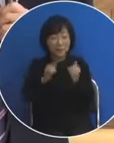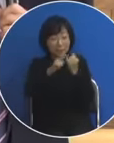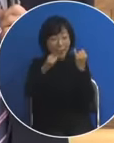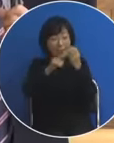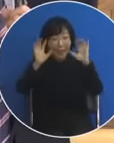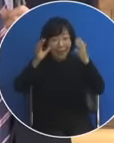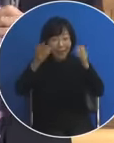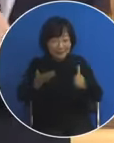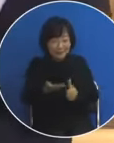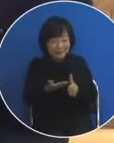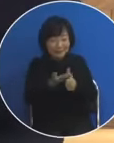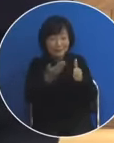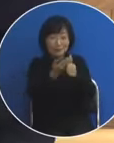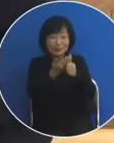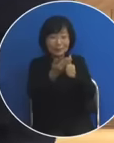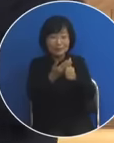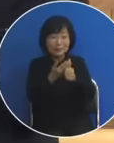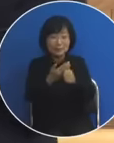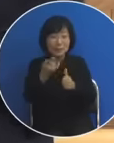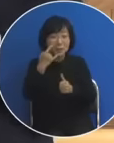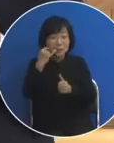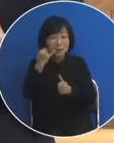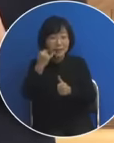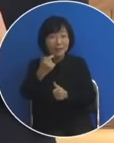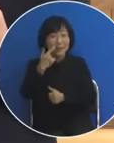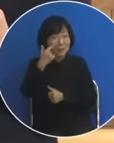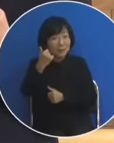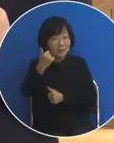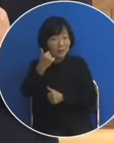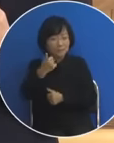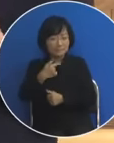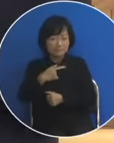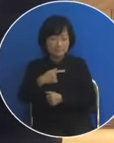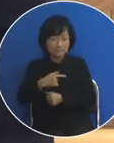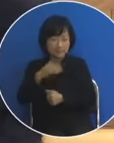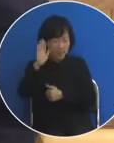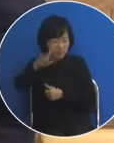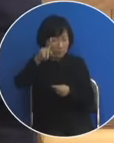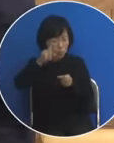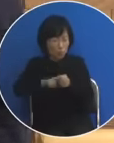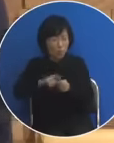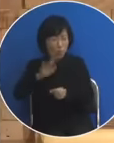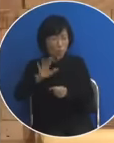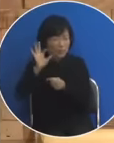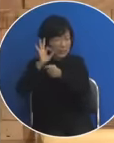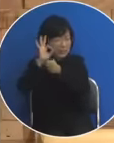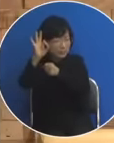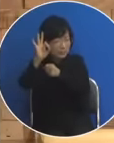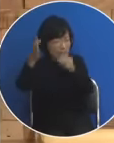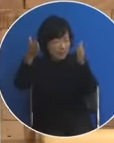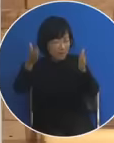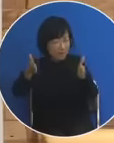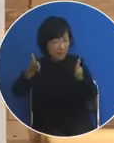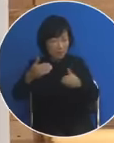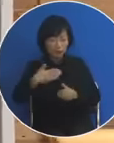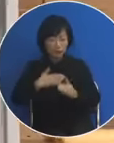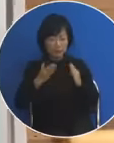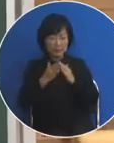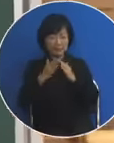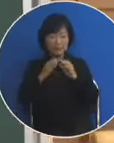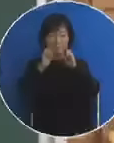부모님들, 아빠들은 이걸 목표로 두세요. And so parents, fathers of prenatal infant children, make this your goal.